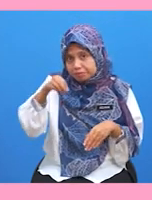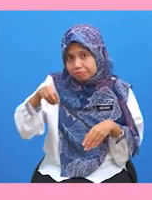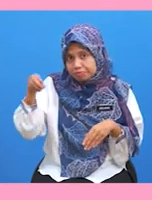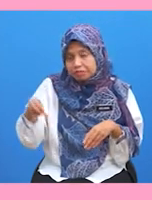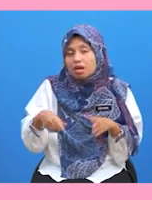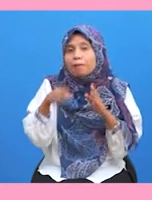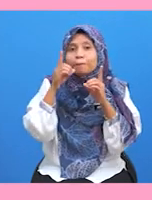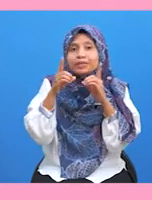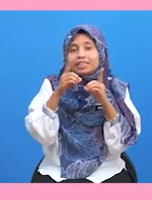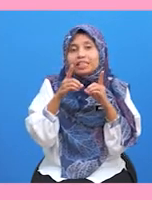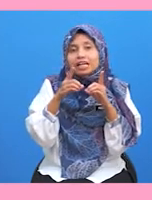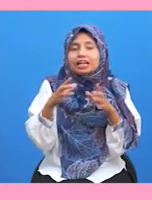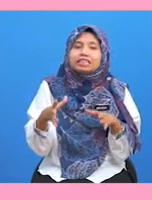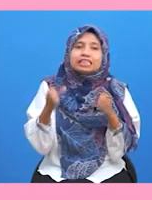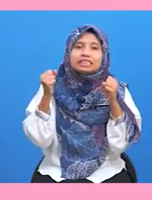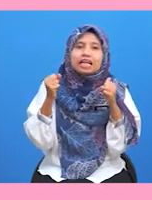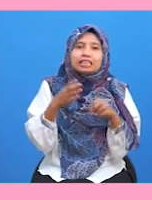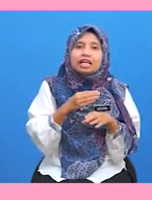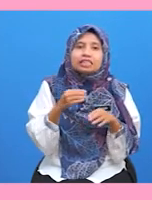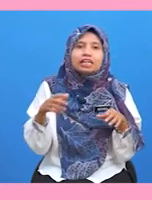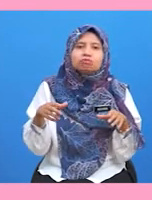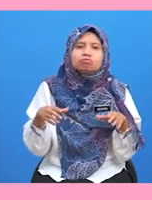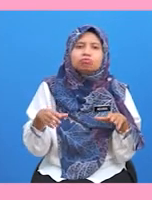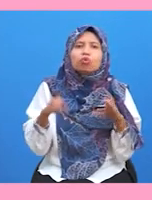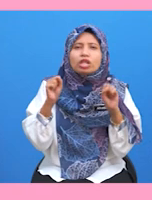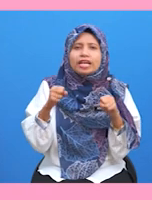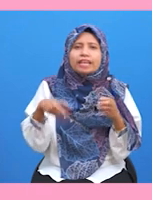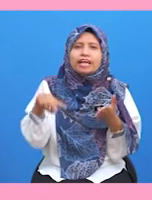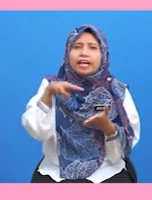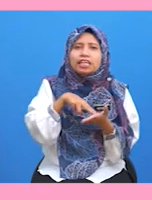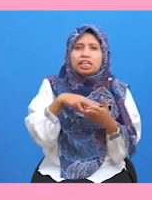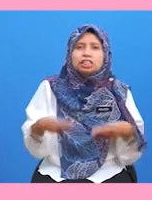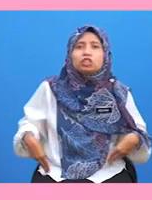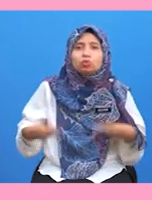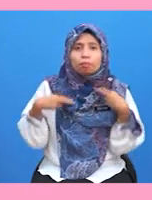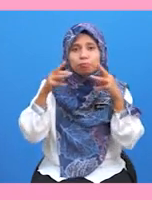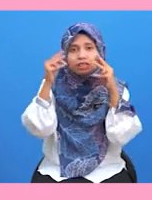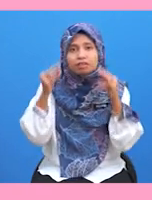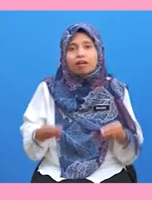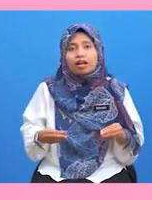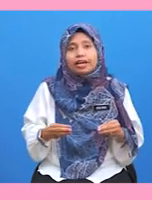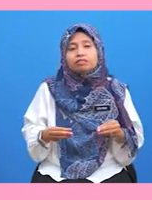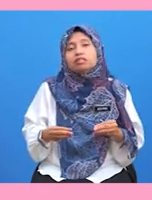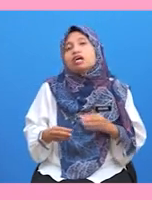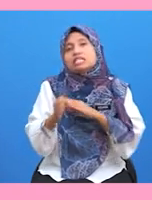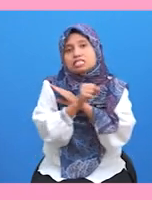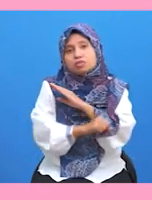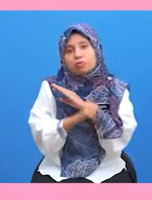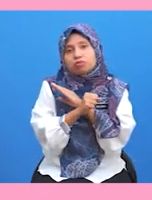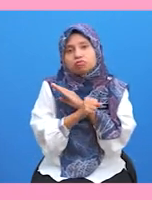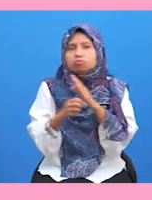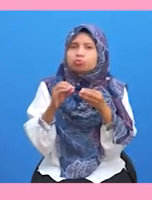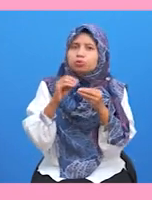pendidikan, kesihatan dan meningkatkan taraf hidup rakyat Sarawak. Faktor kedua adalah memajukan